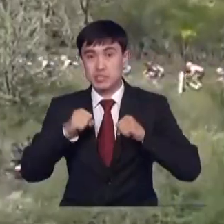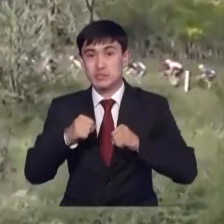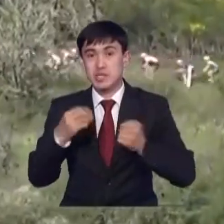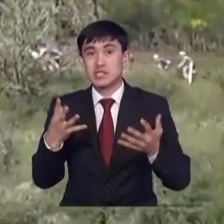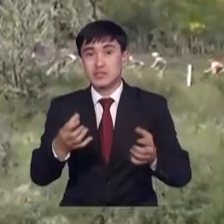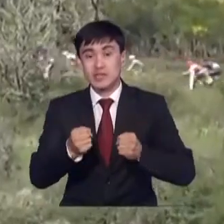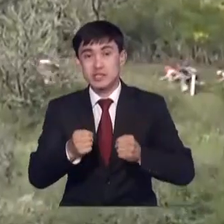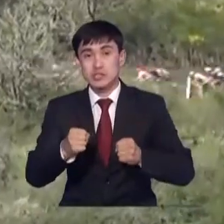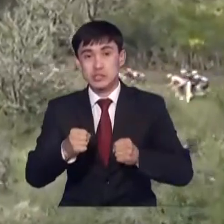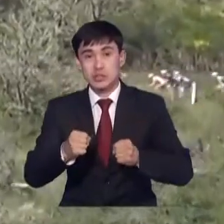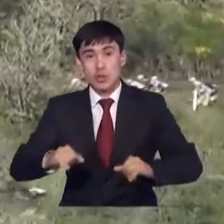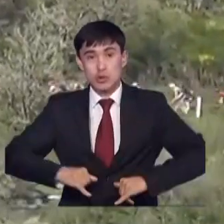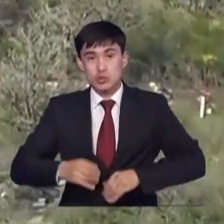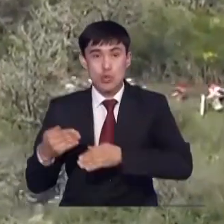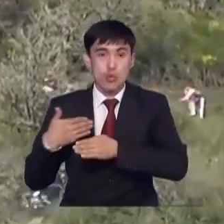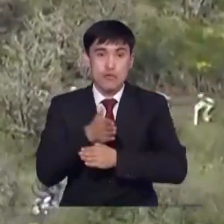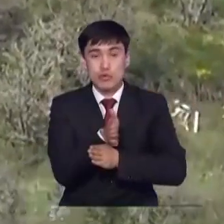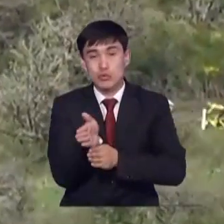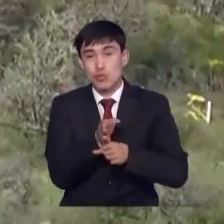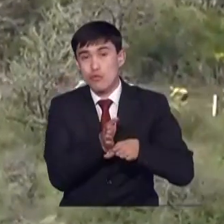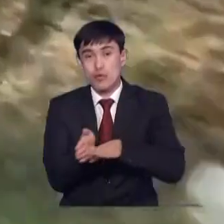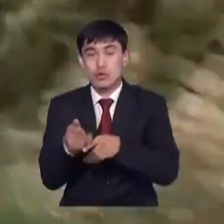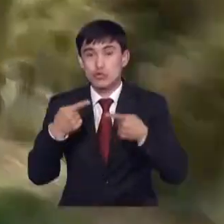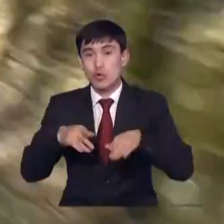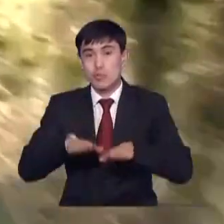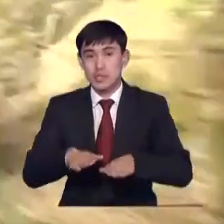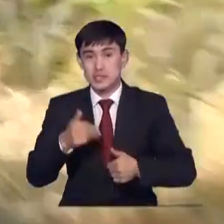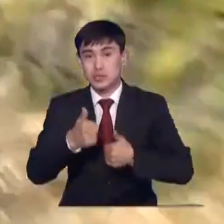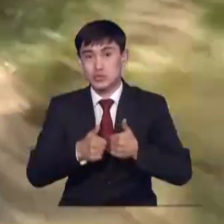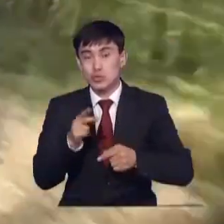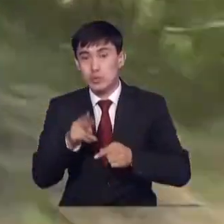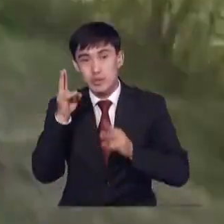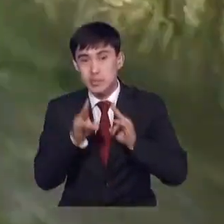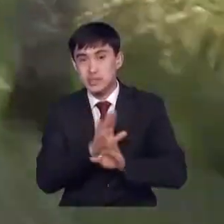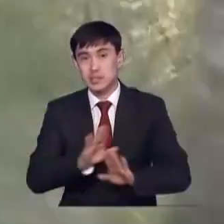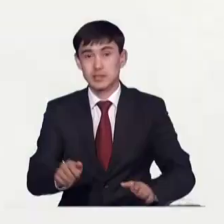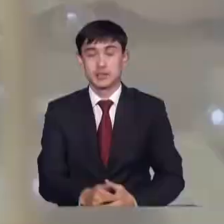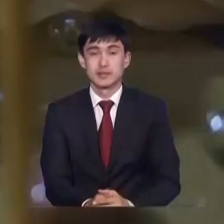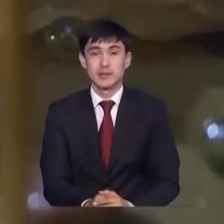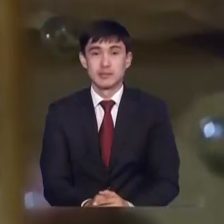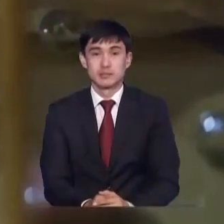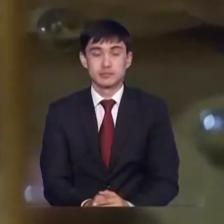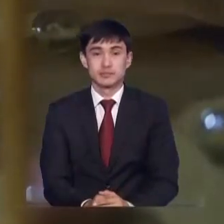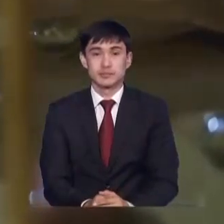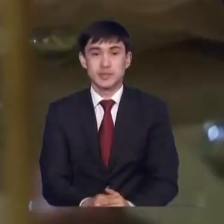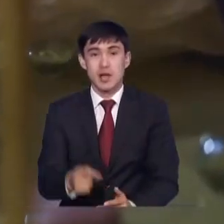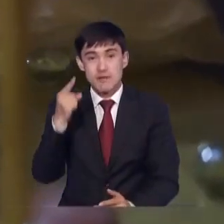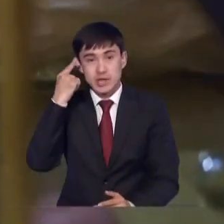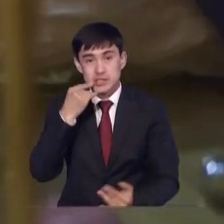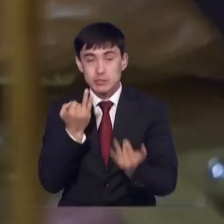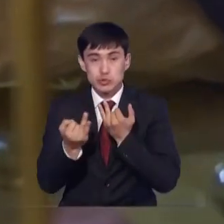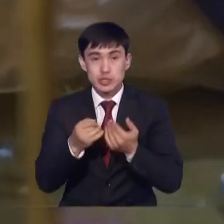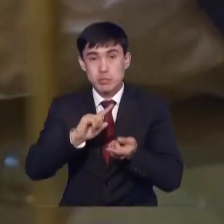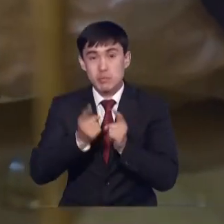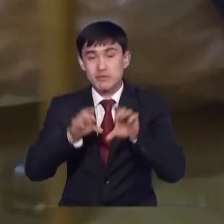схватил лошадь за узду и увёл в сторону от места прохождения гонки чтобы никто не пострадал в Кыргызстане обсуждаются